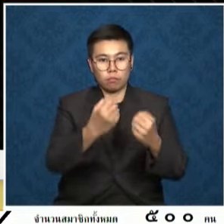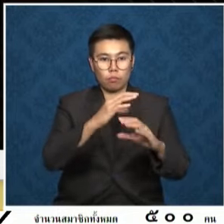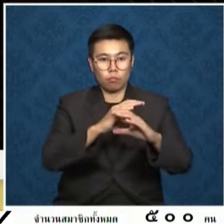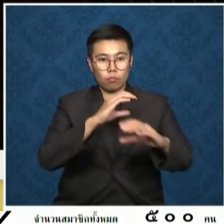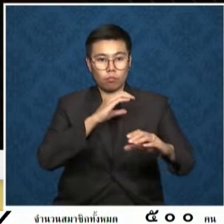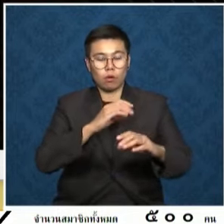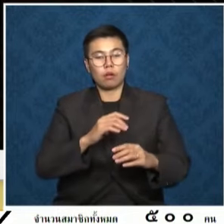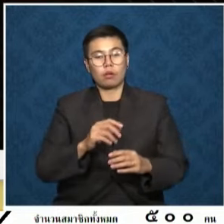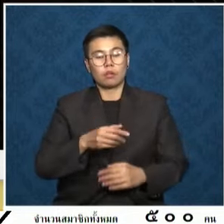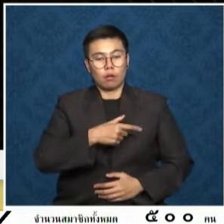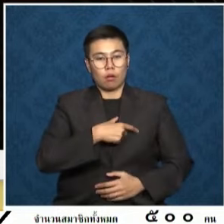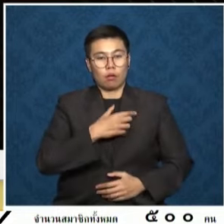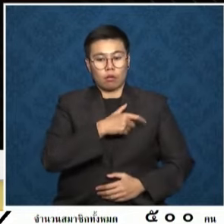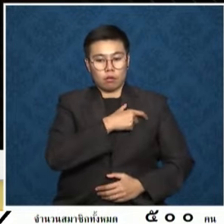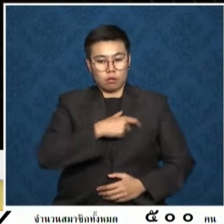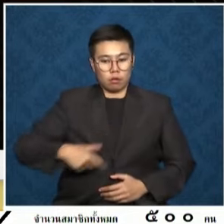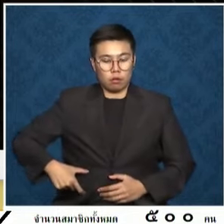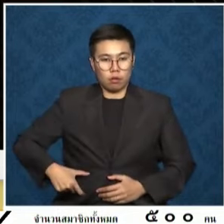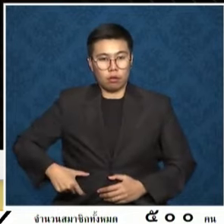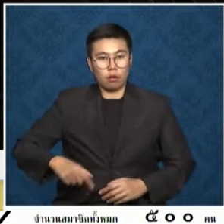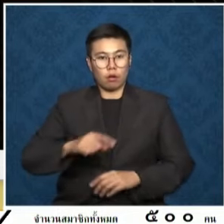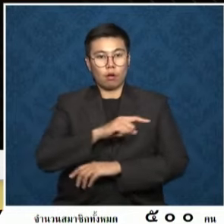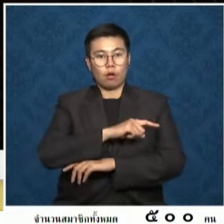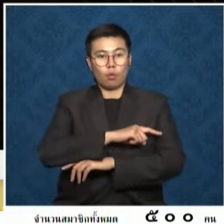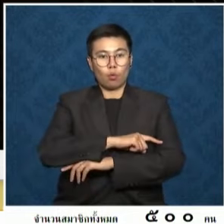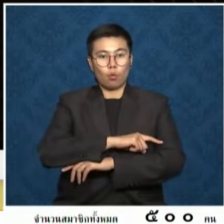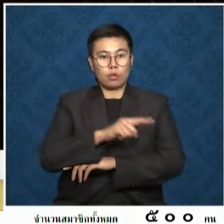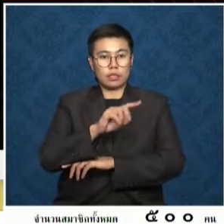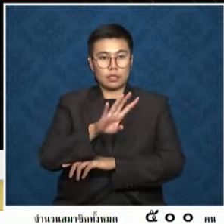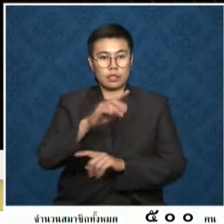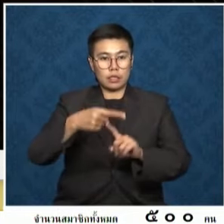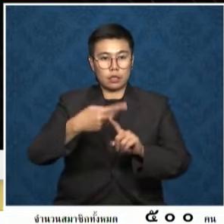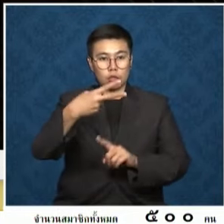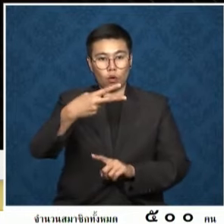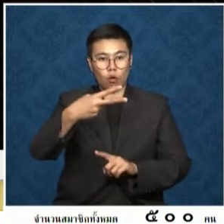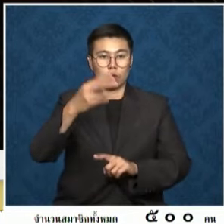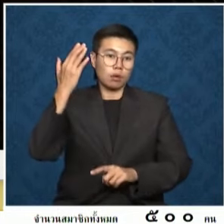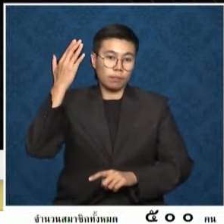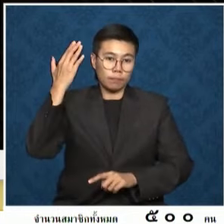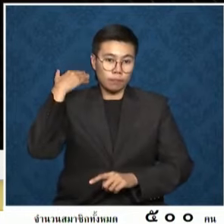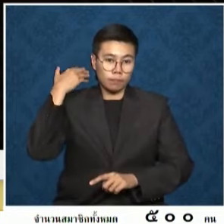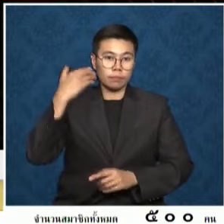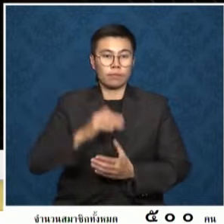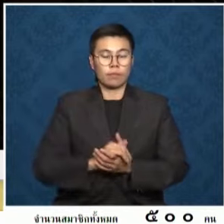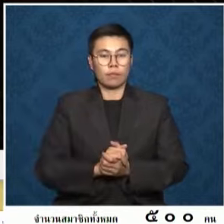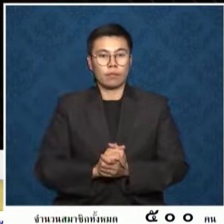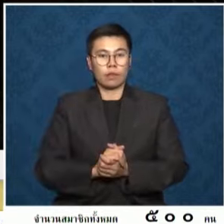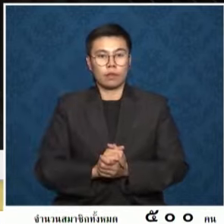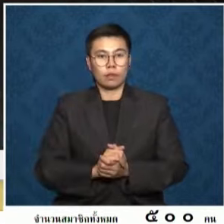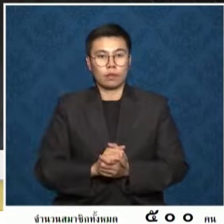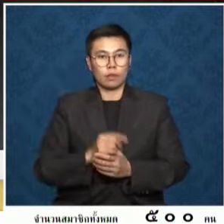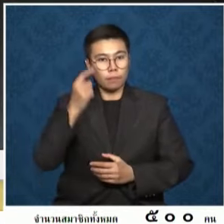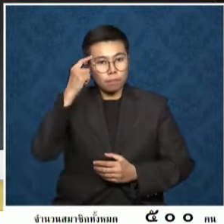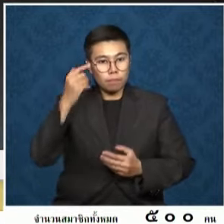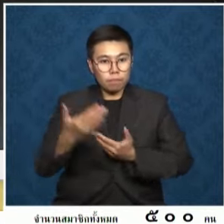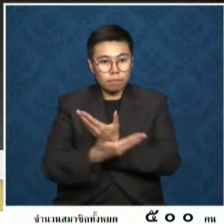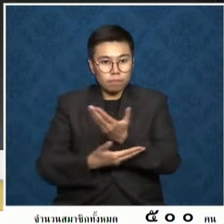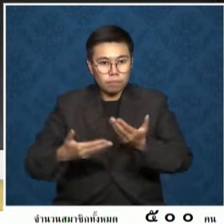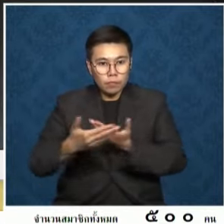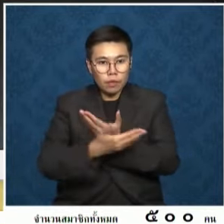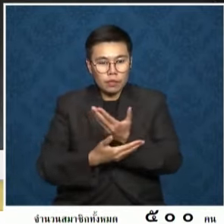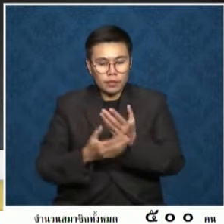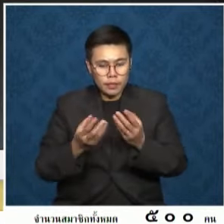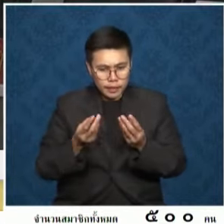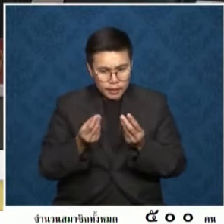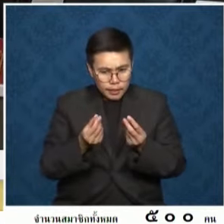พื่อนๆซึ่งเกิดขึ้นในวันที่4กุมภาพันธ์ที่ผ่านมาหากเราพิจารณากันอย่างละเอียดนะครับเ